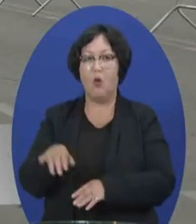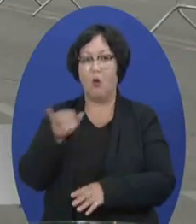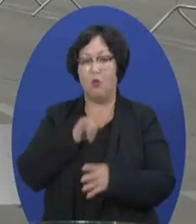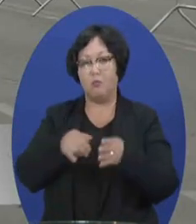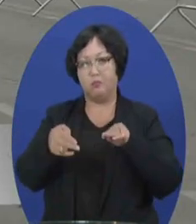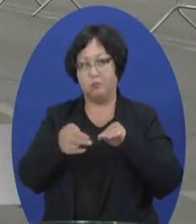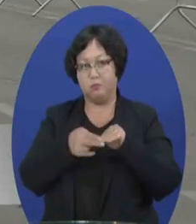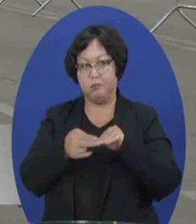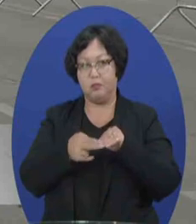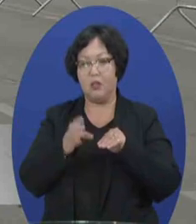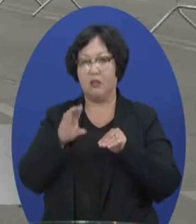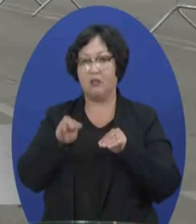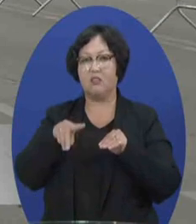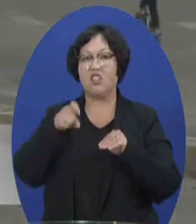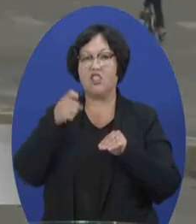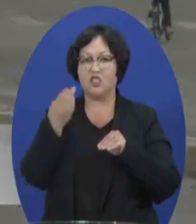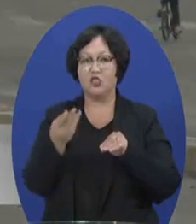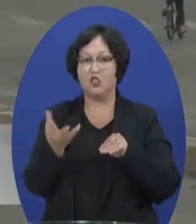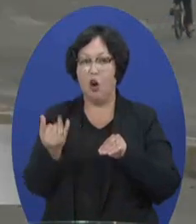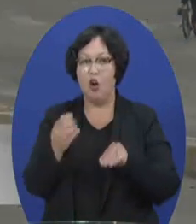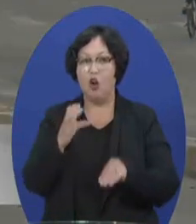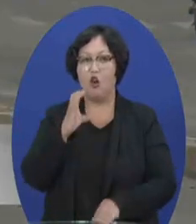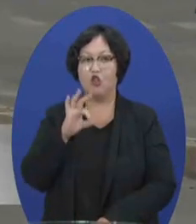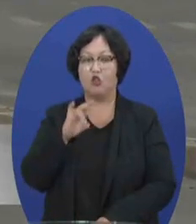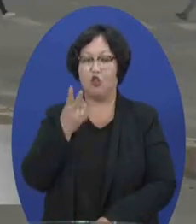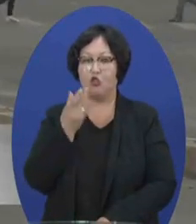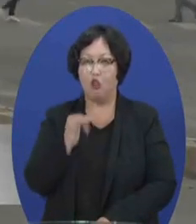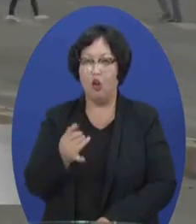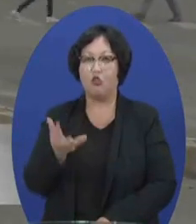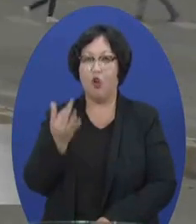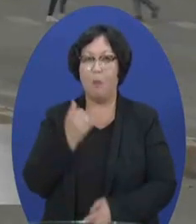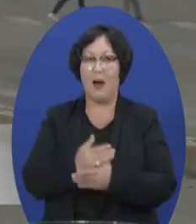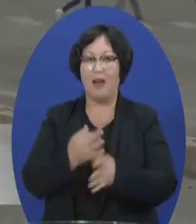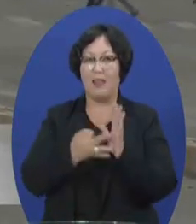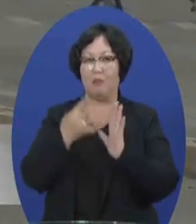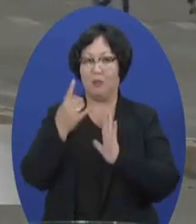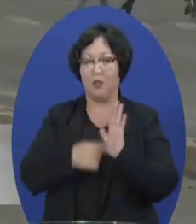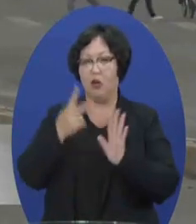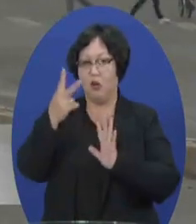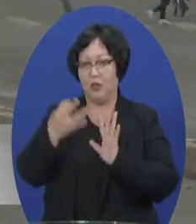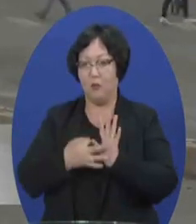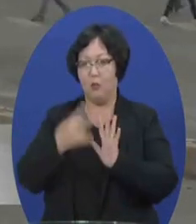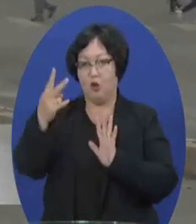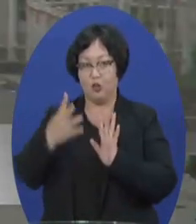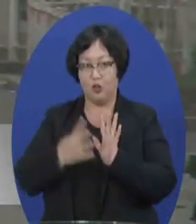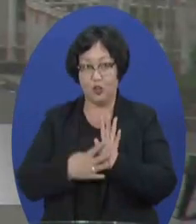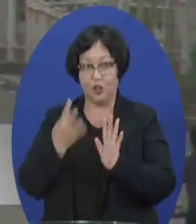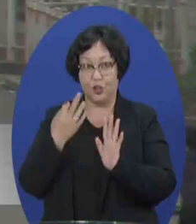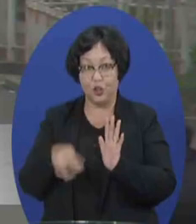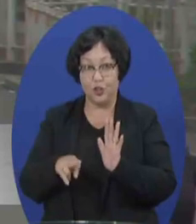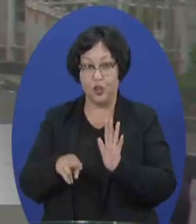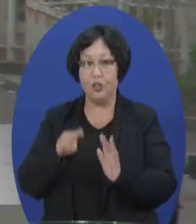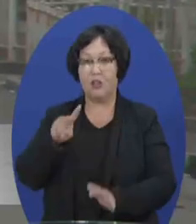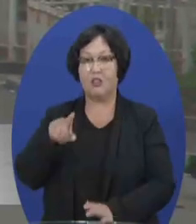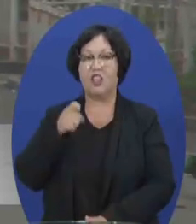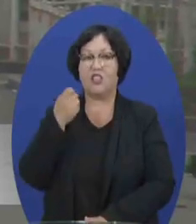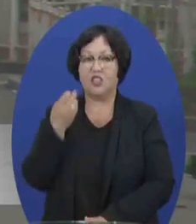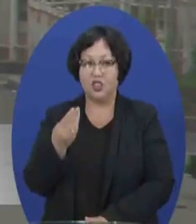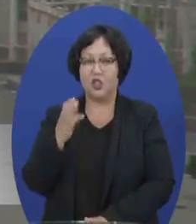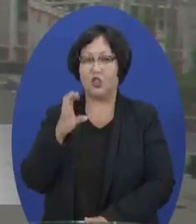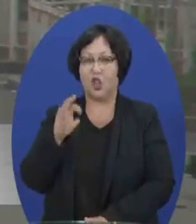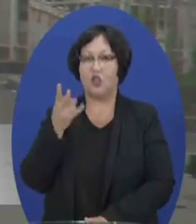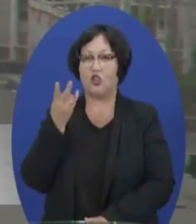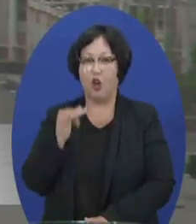дугаарын тэгш болон сонгоогоор зорчуулдаг. Энэ удаад 8 дугаар сарын 28-29-нд тэгш сонгоогоор зорчуулах зохицуулалт